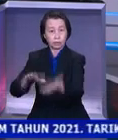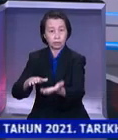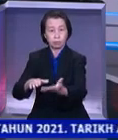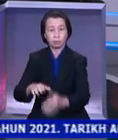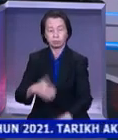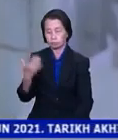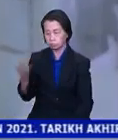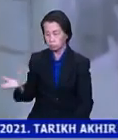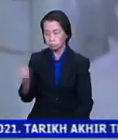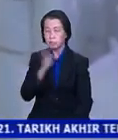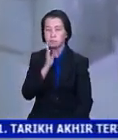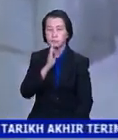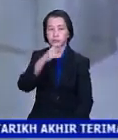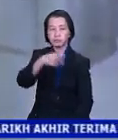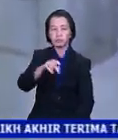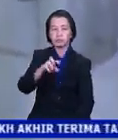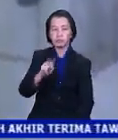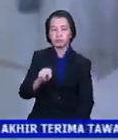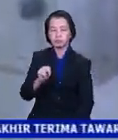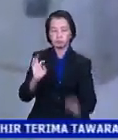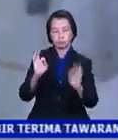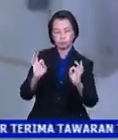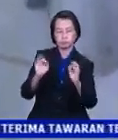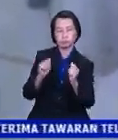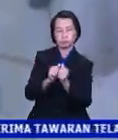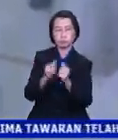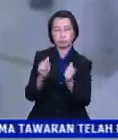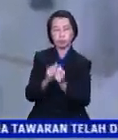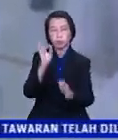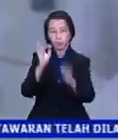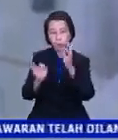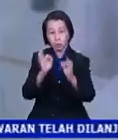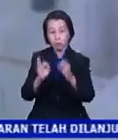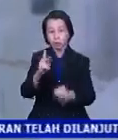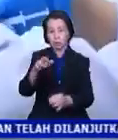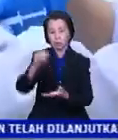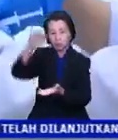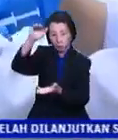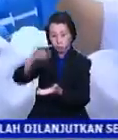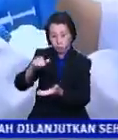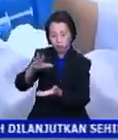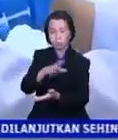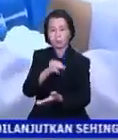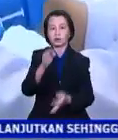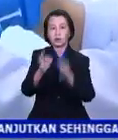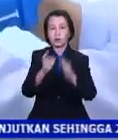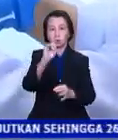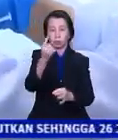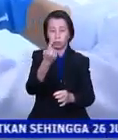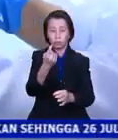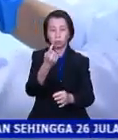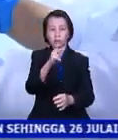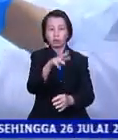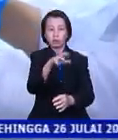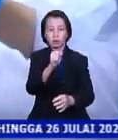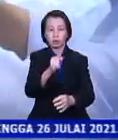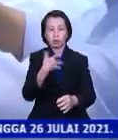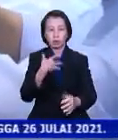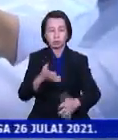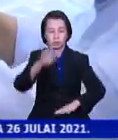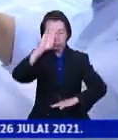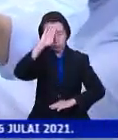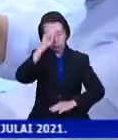Menurut beliau, PPN bersifat dinamik dengan sekiranya kes berkurangan dan hanya kes bergejala